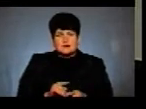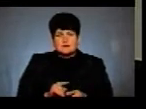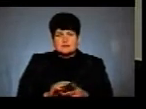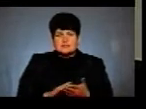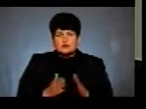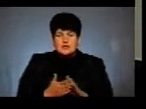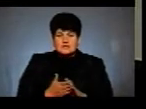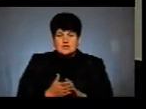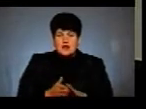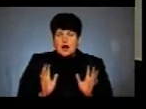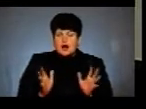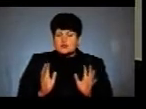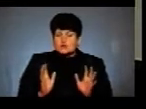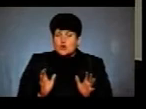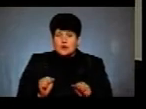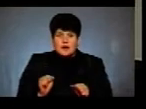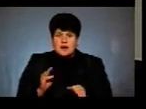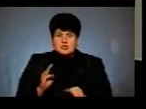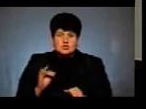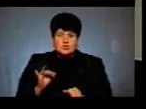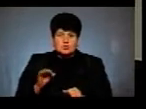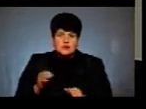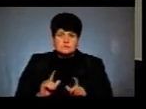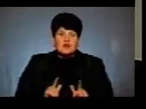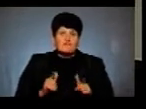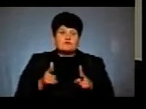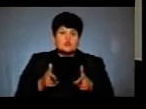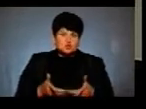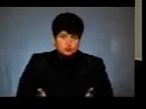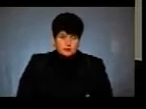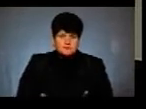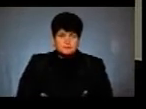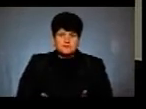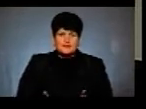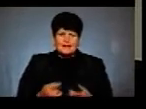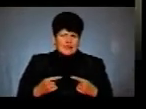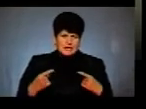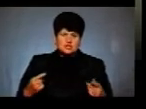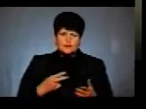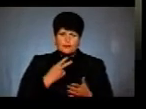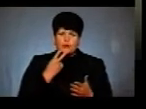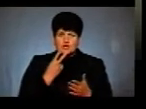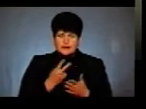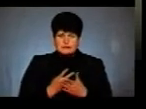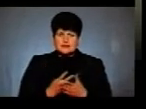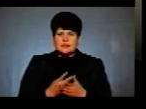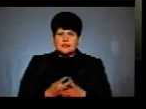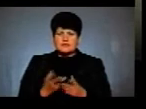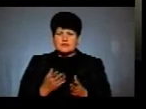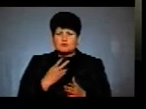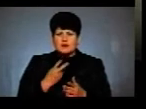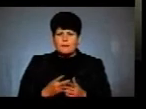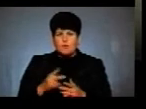з ажіотажем, інакше не скажеш, при вступі. І інші показники, які свідчать про